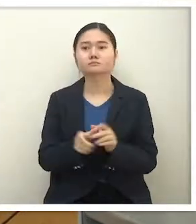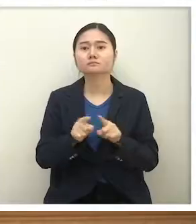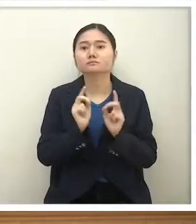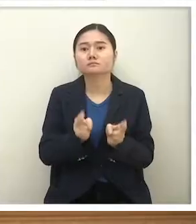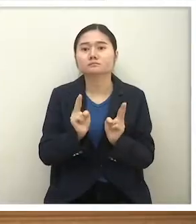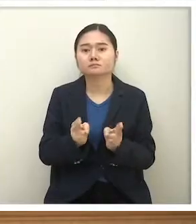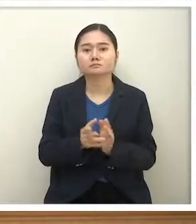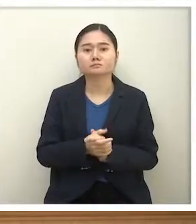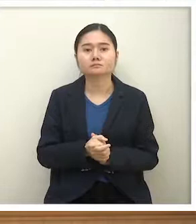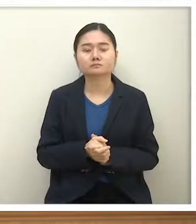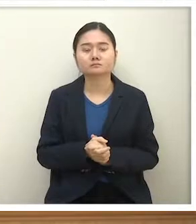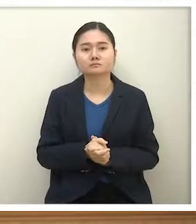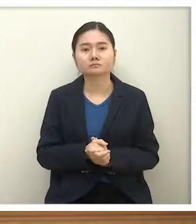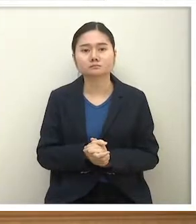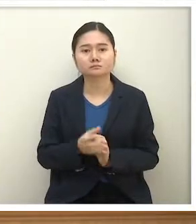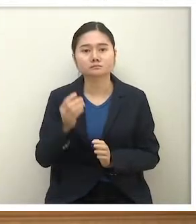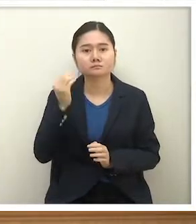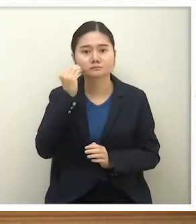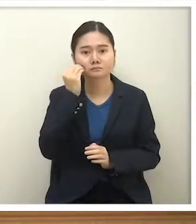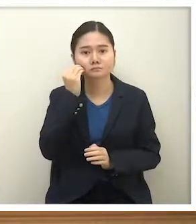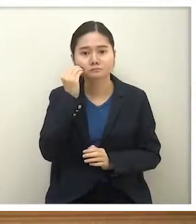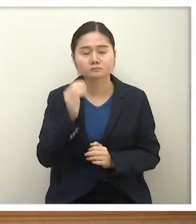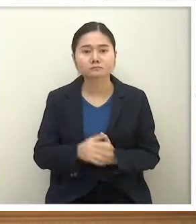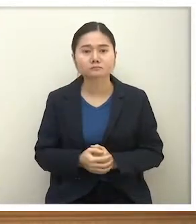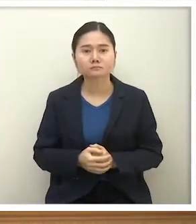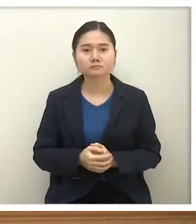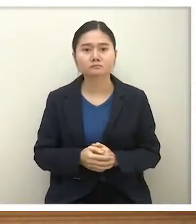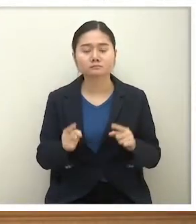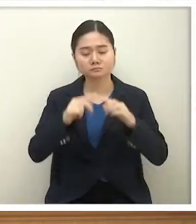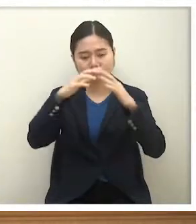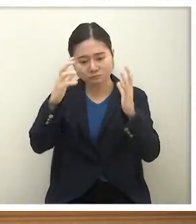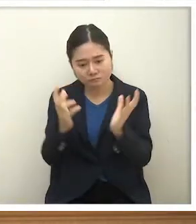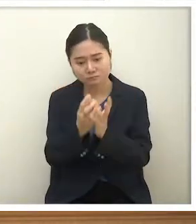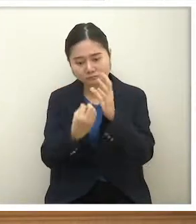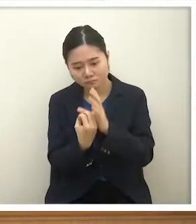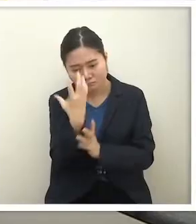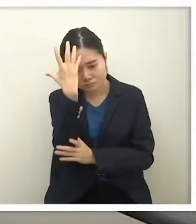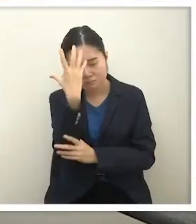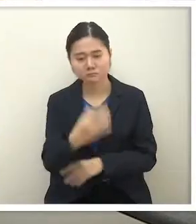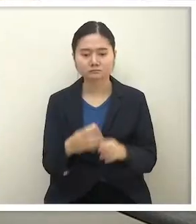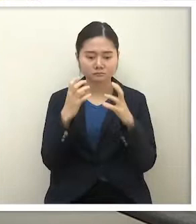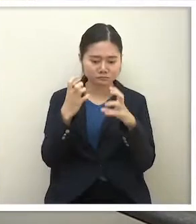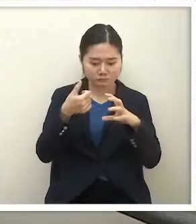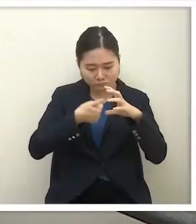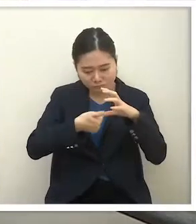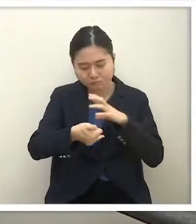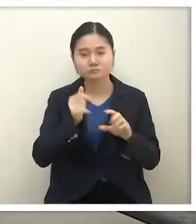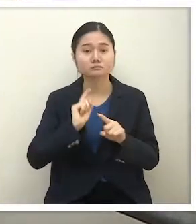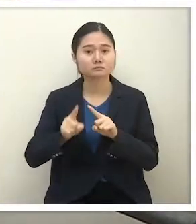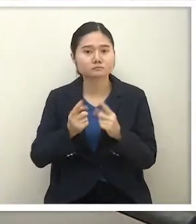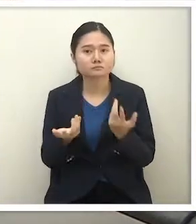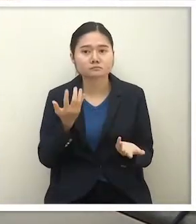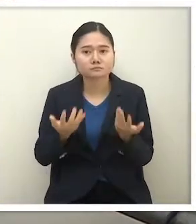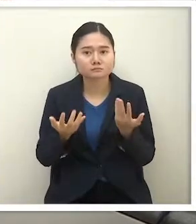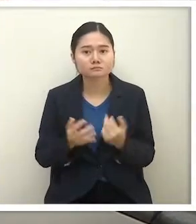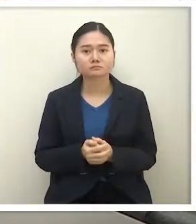งครับบ้านของเขาเนี่ยอาจจะเป็นอยู่ในรูต้นไม้อยู่ในโขดหินอะไรก็ว่าไปใช่